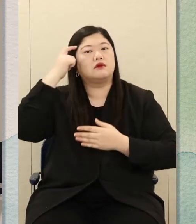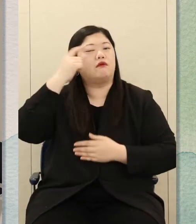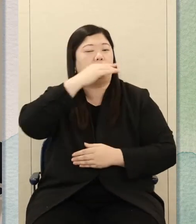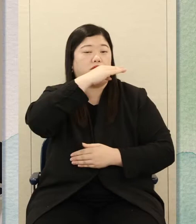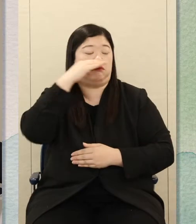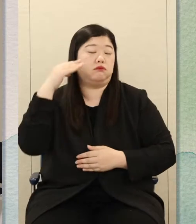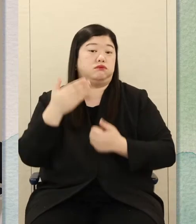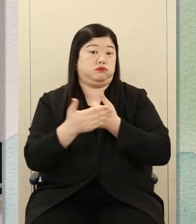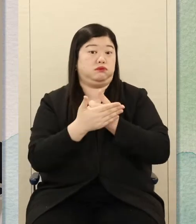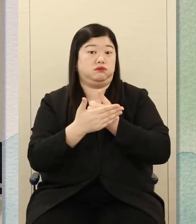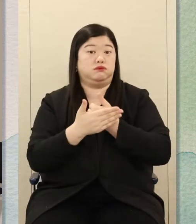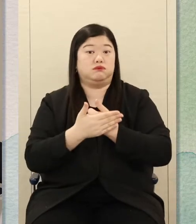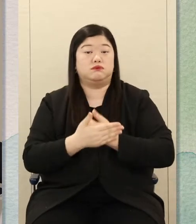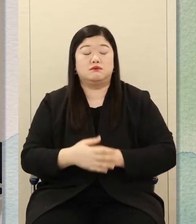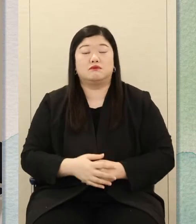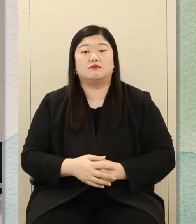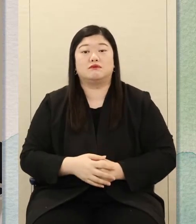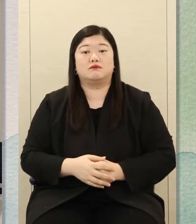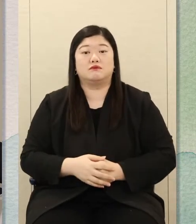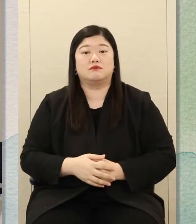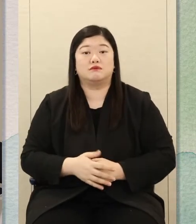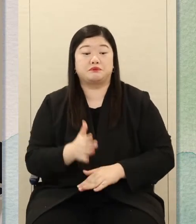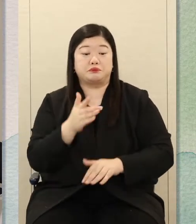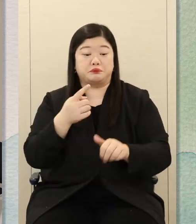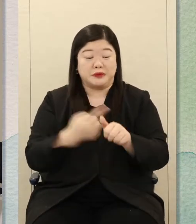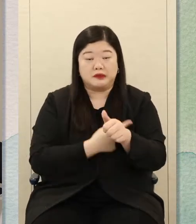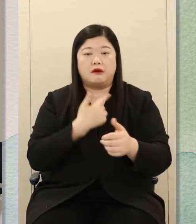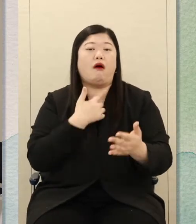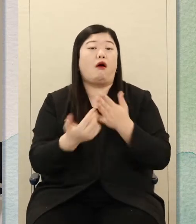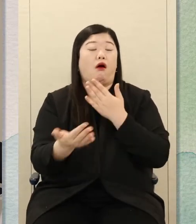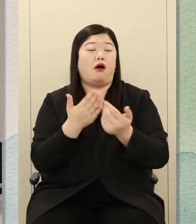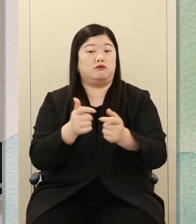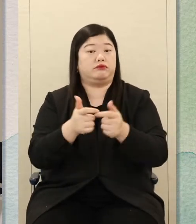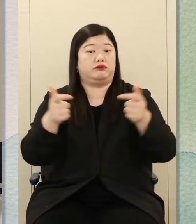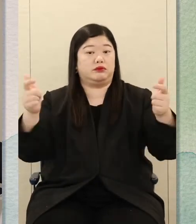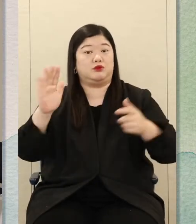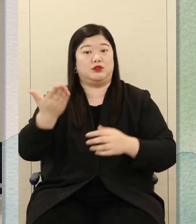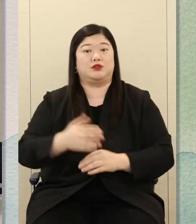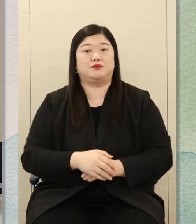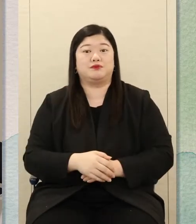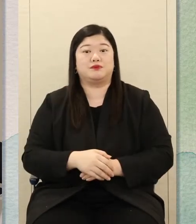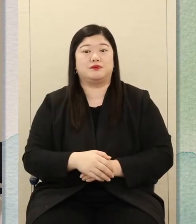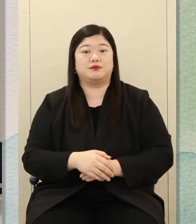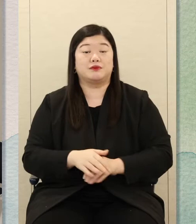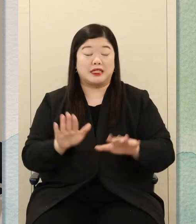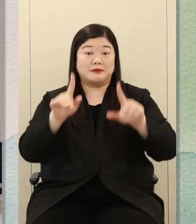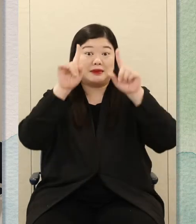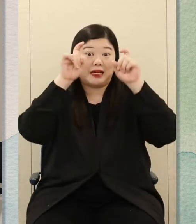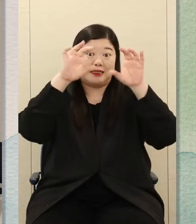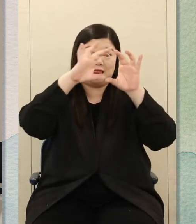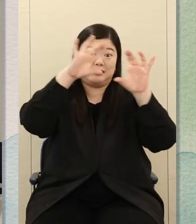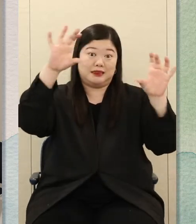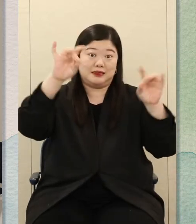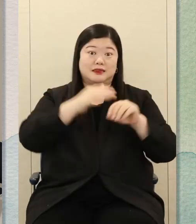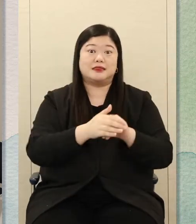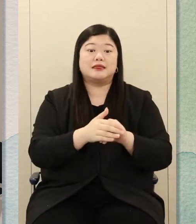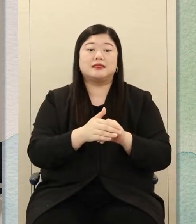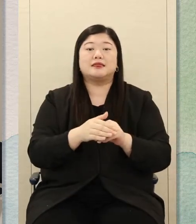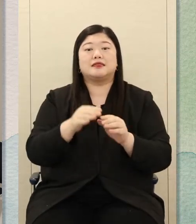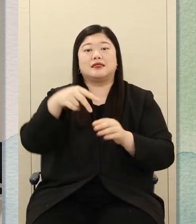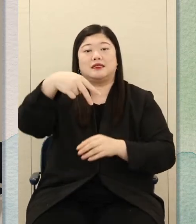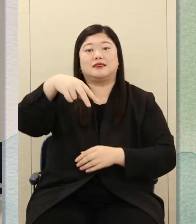그런 게 많은 경험이 되었다고요. 저 선생님들은 사서 독서